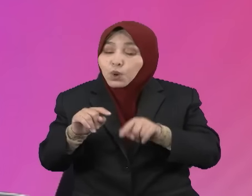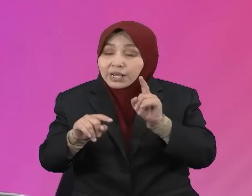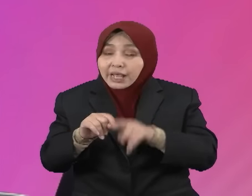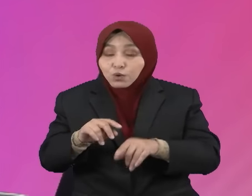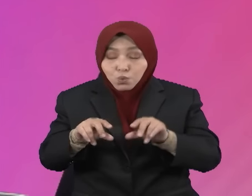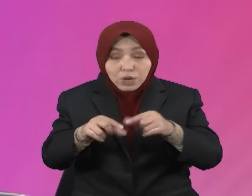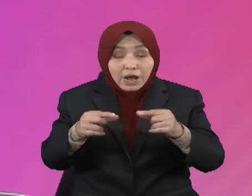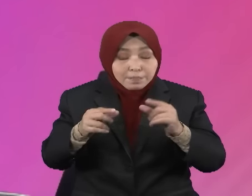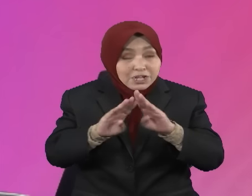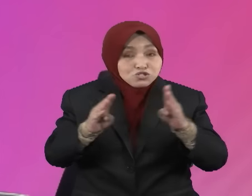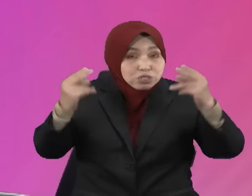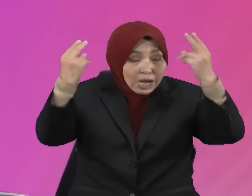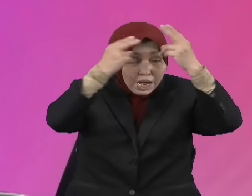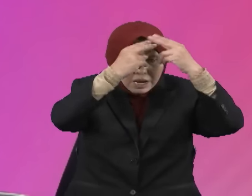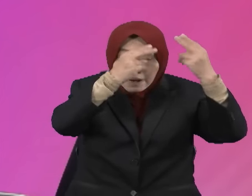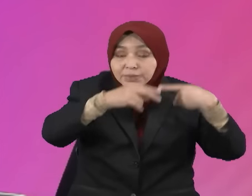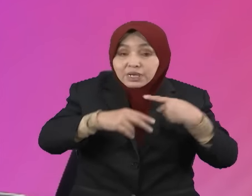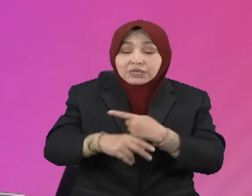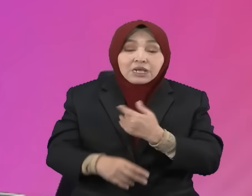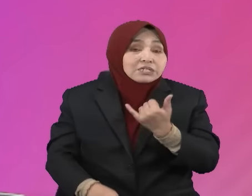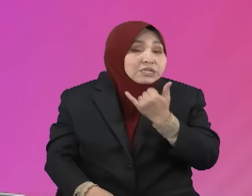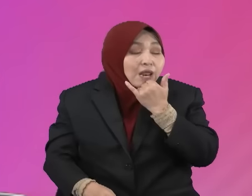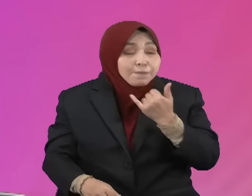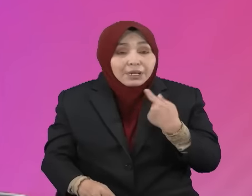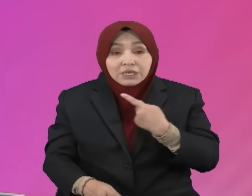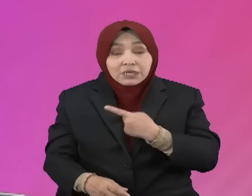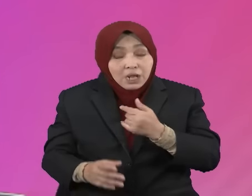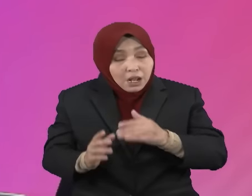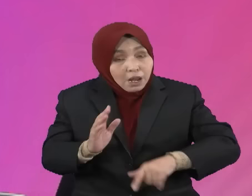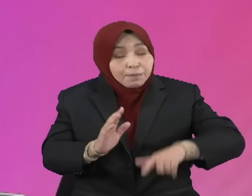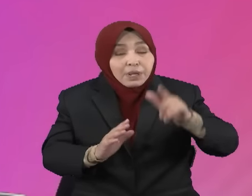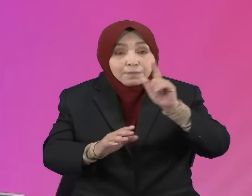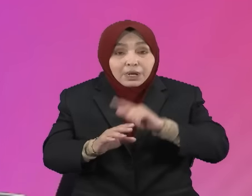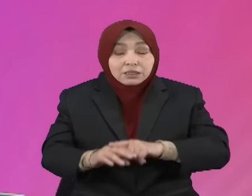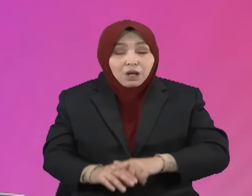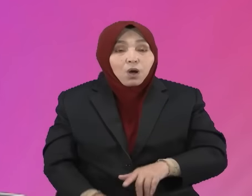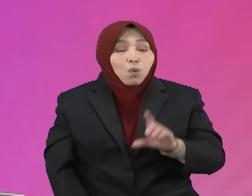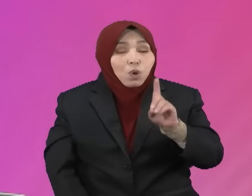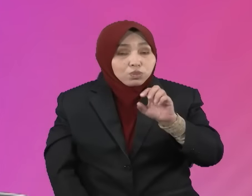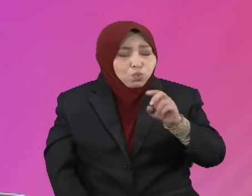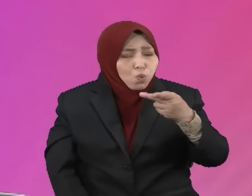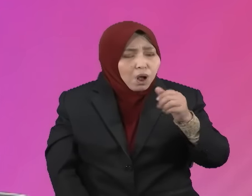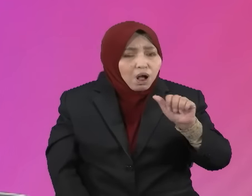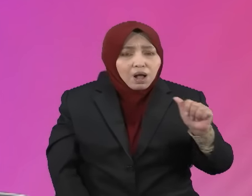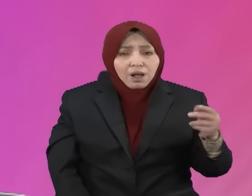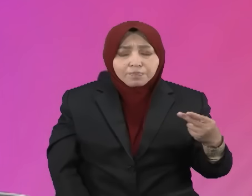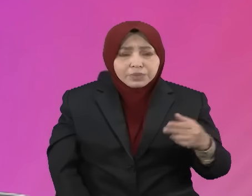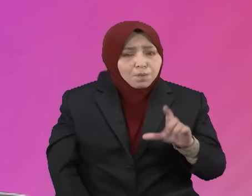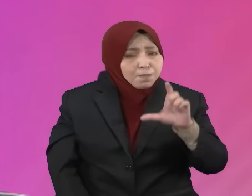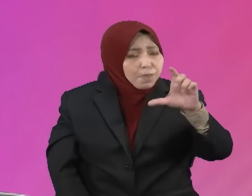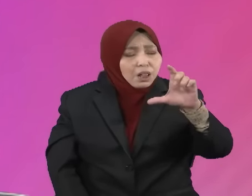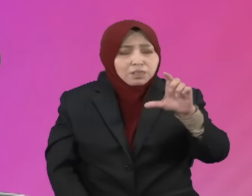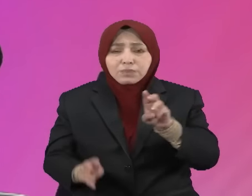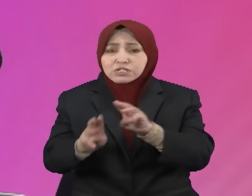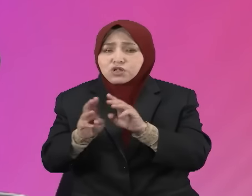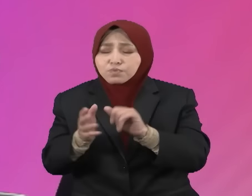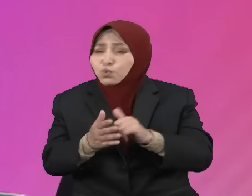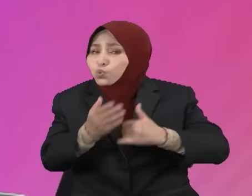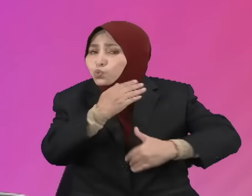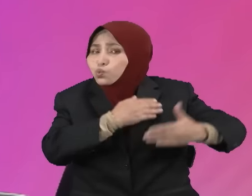Arab. Mungkin kita orang, sebab kita kesilapan orang kita lebih kepada itulah wadduha, lebih kepada tebal macam tu. Ha, zaman